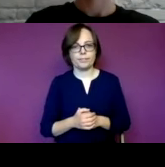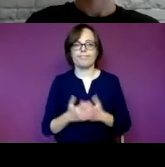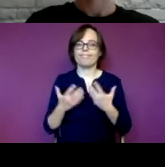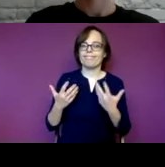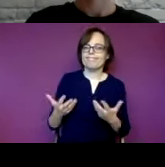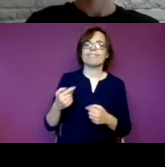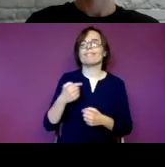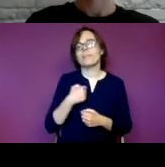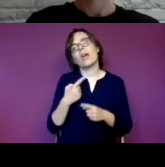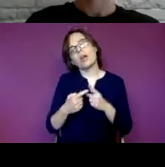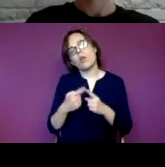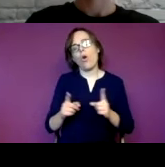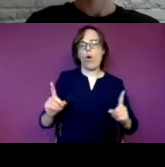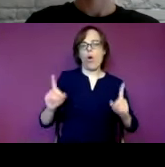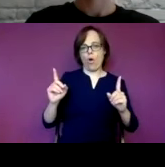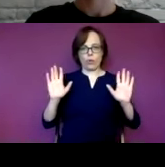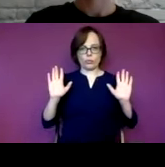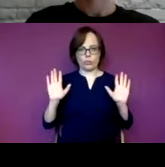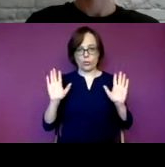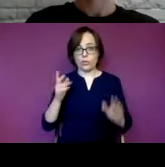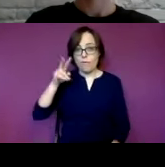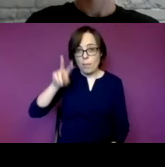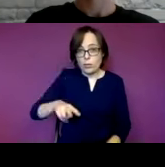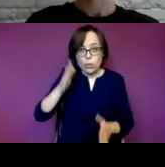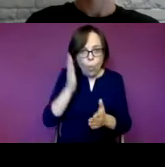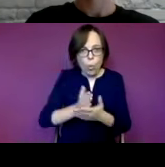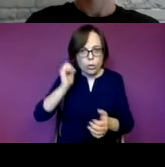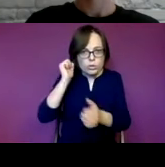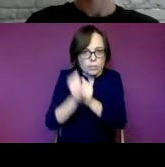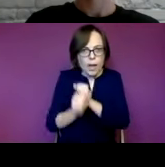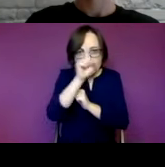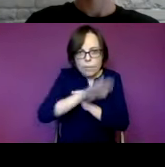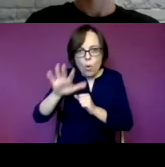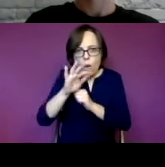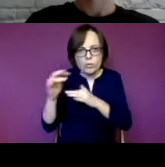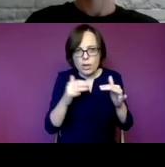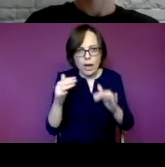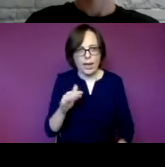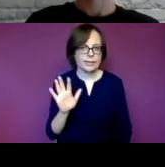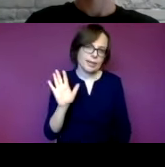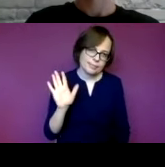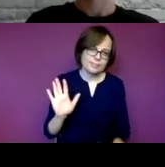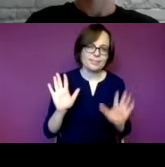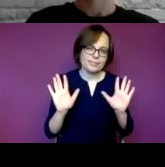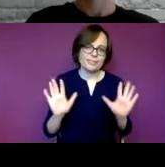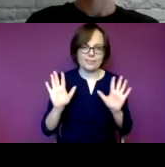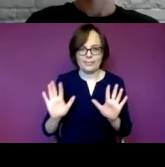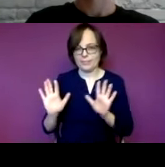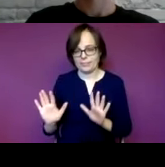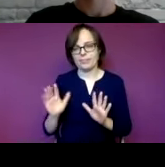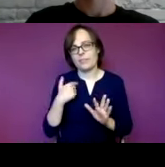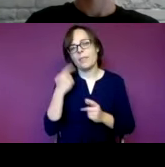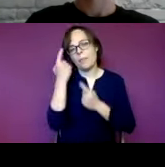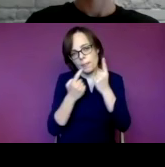ostrożna w mówieniu o tym, czy po 2 miesiącach można już mówić o jakichś zmianach relacji społecznych, 2-3 miesiącach. Myślę, że można będzie, myślę, że to